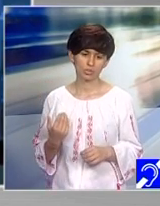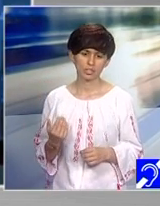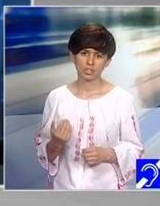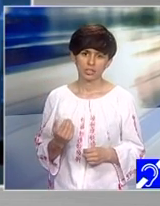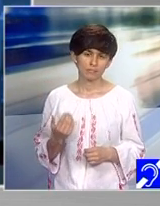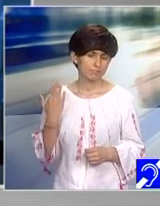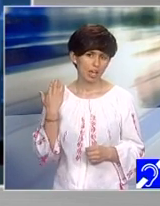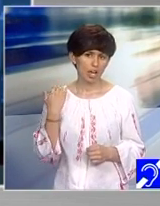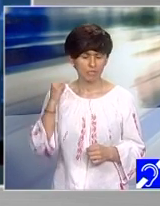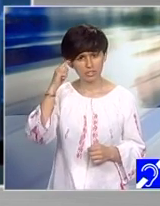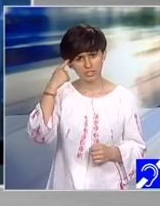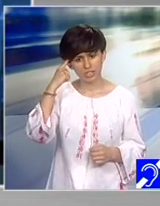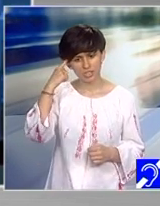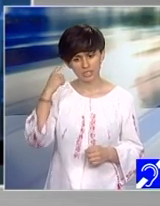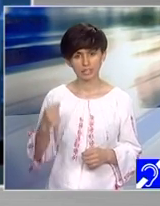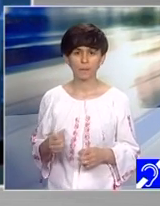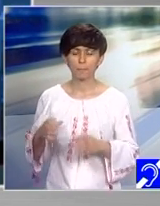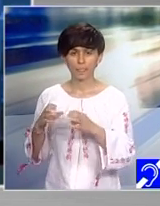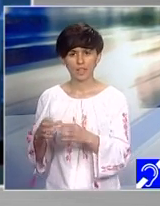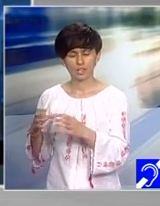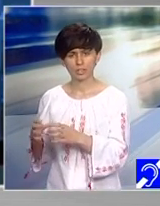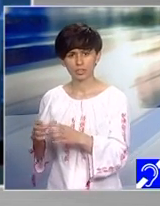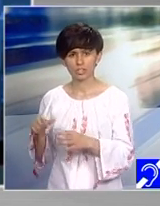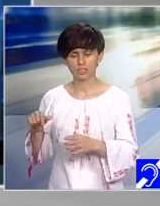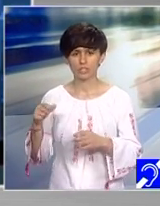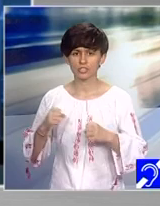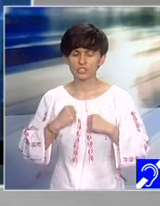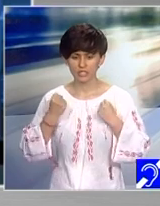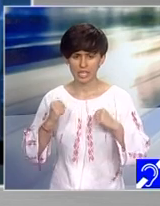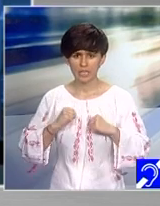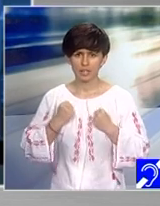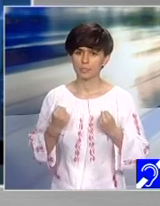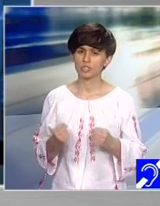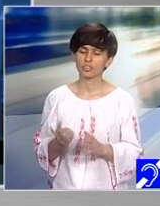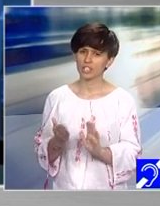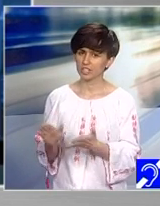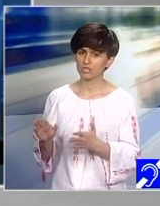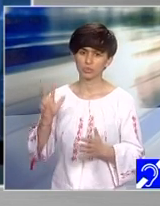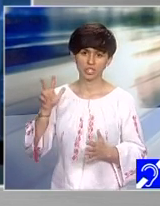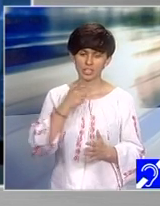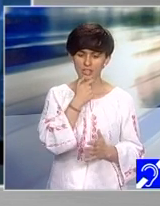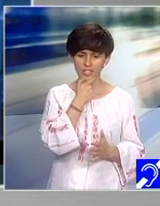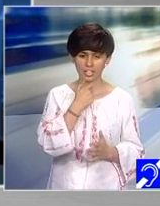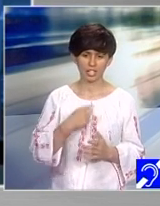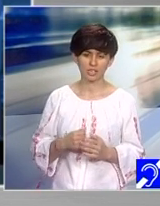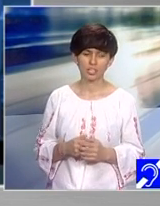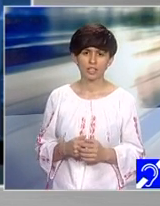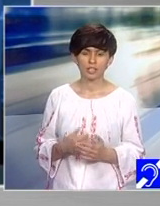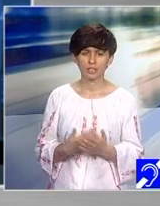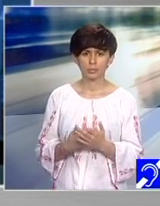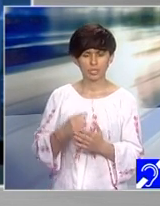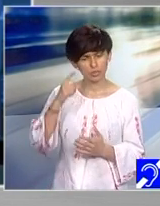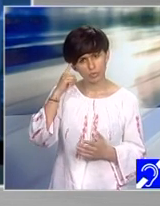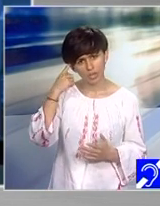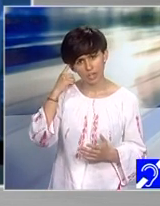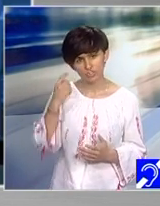gândită în contextul acestei mișcări pornite de vreo 3 ani de reconștientizare a ceea ce înseamnă